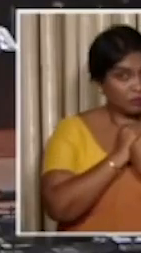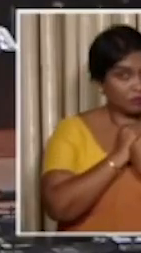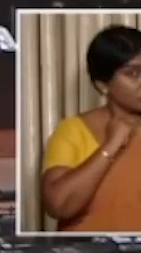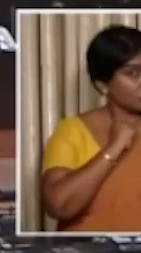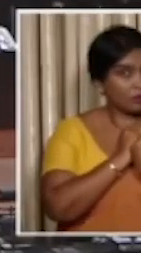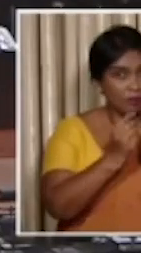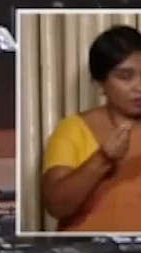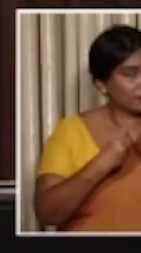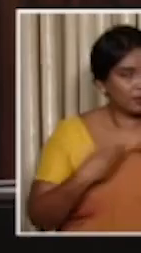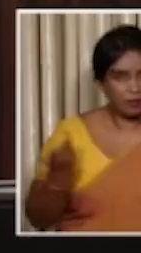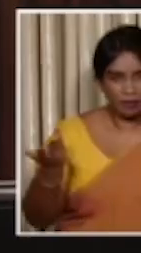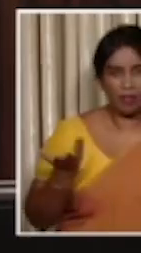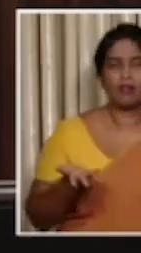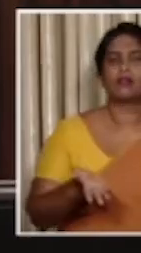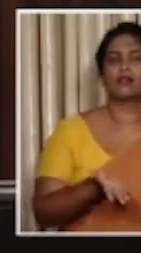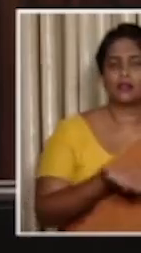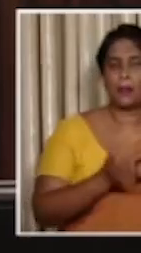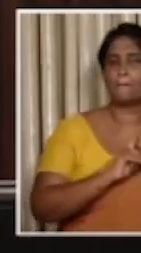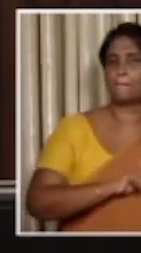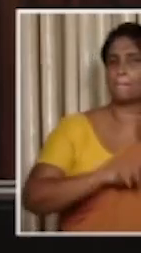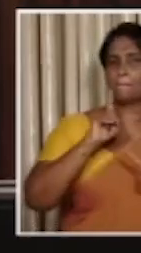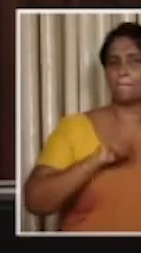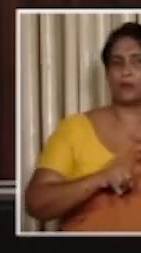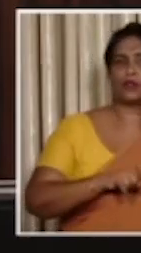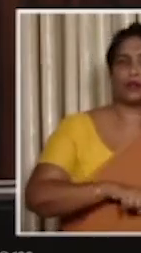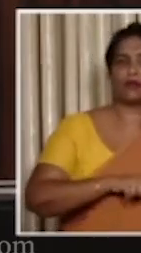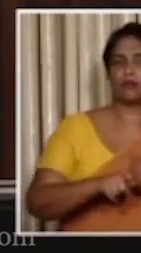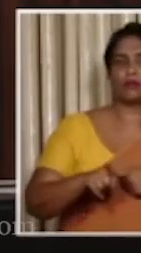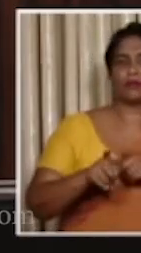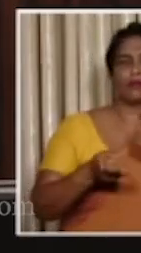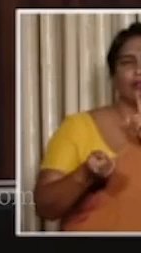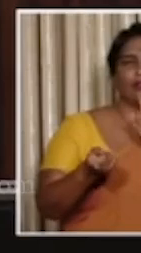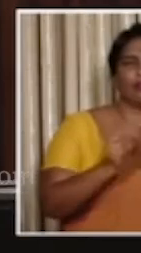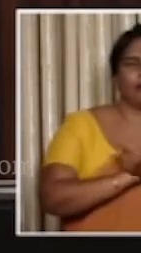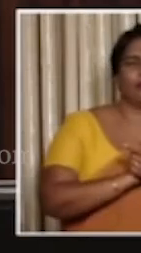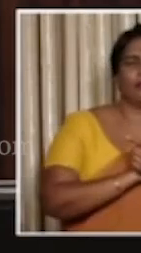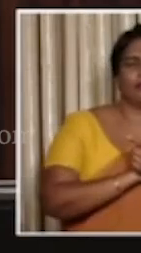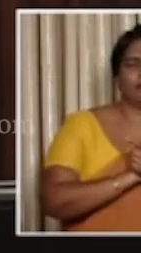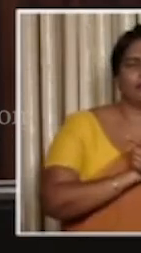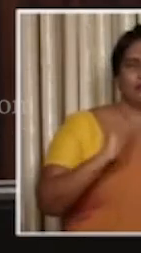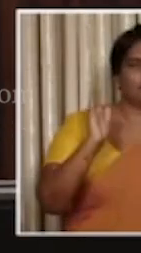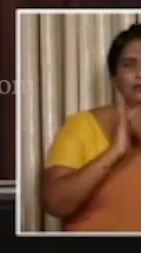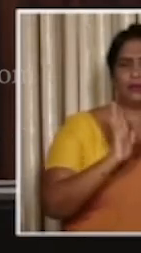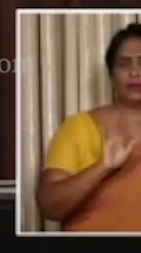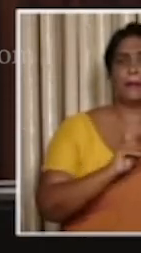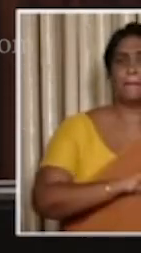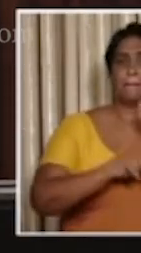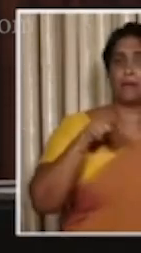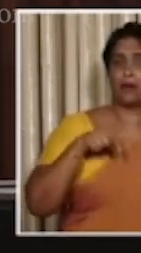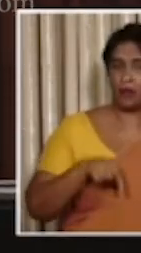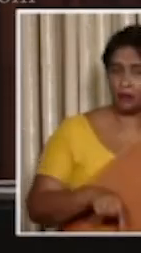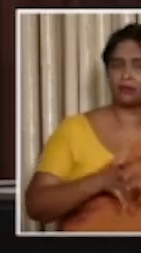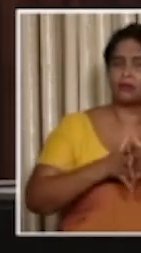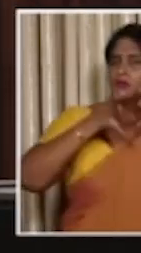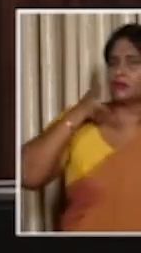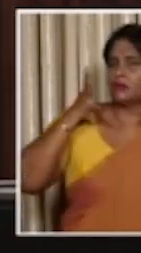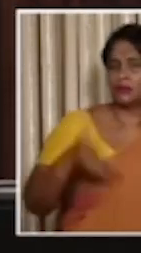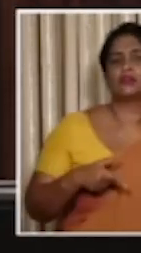නම් තවදුරටත් මේ පාර්ලිමේන්තුව ජනතාවට සැඟවුණු ගුහාවක් නොවේ. මේ පාර්ලිමේන්තුවේ ඇති